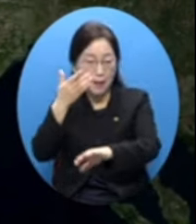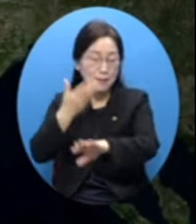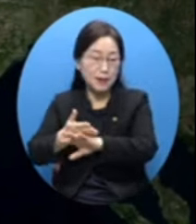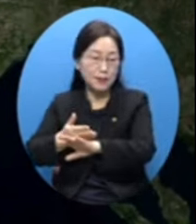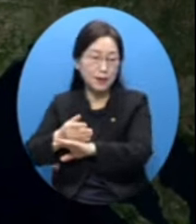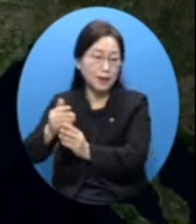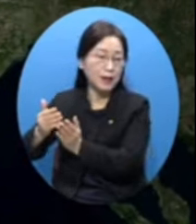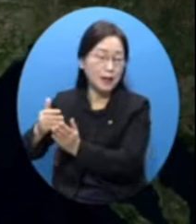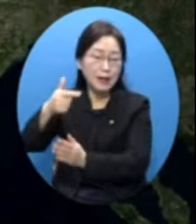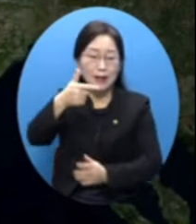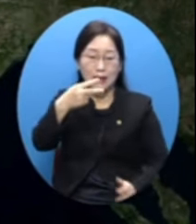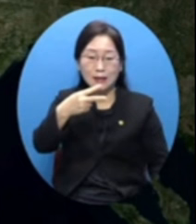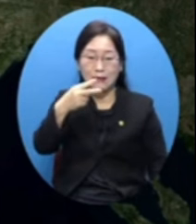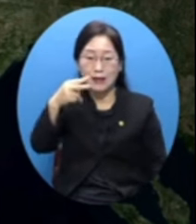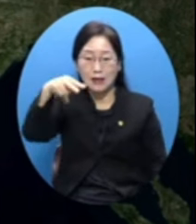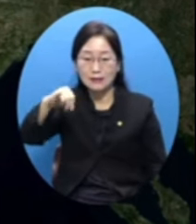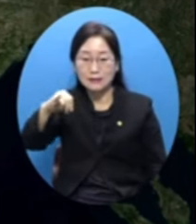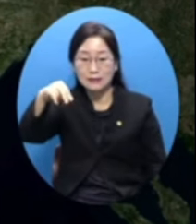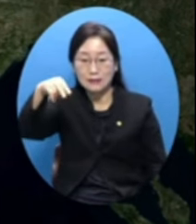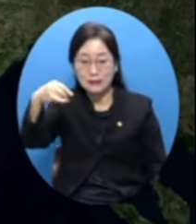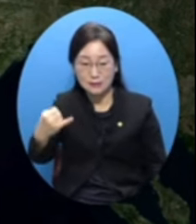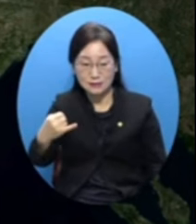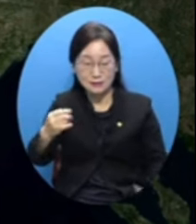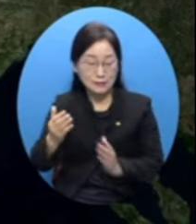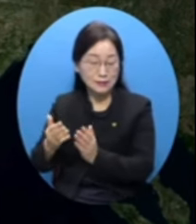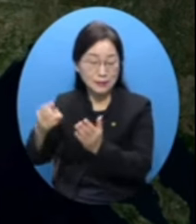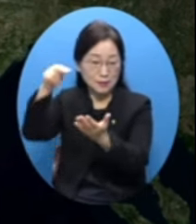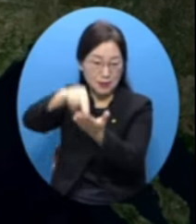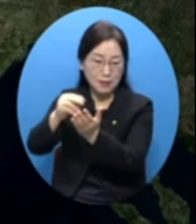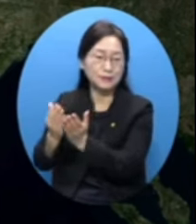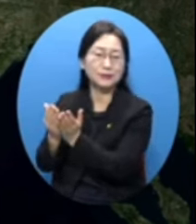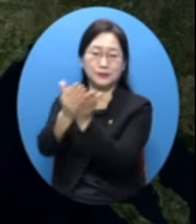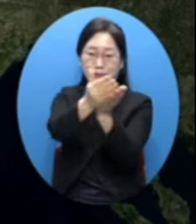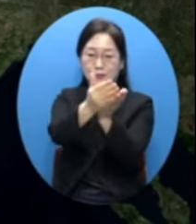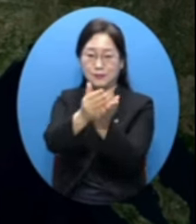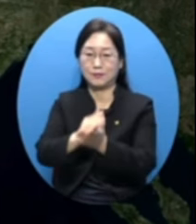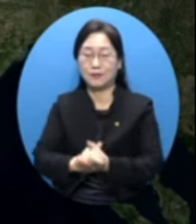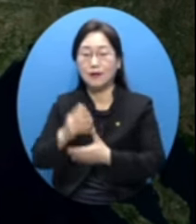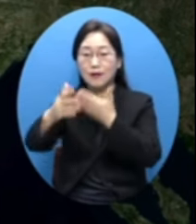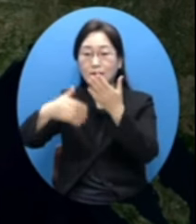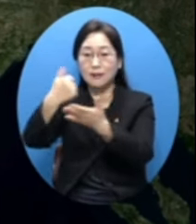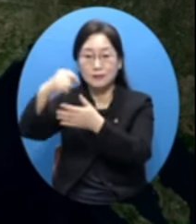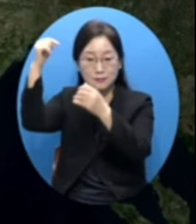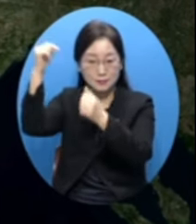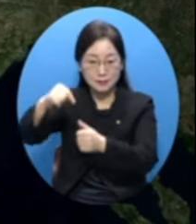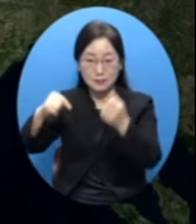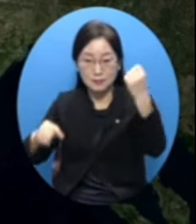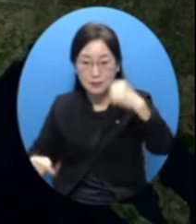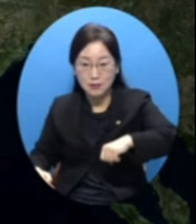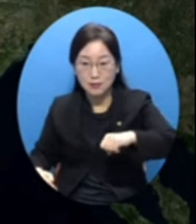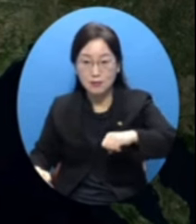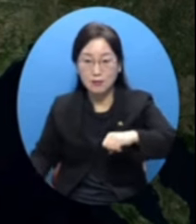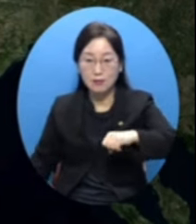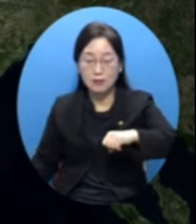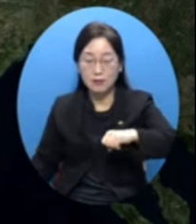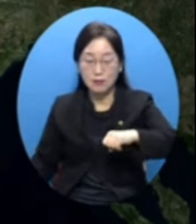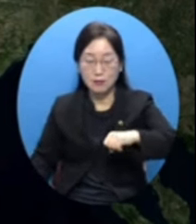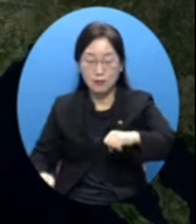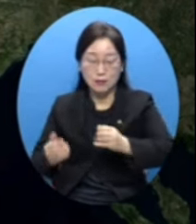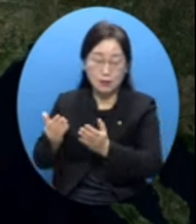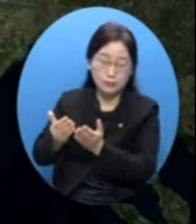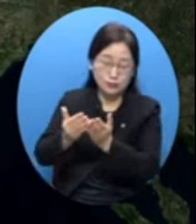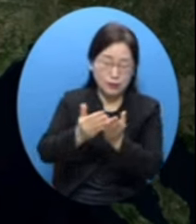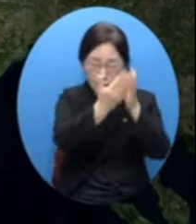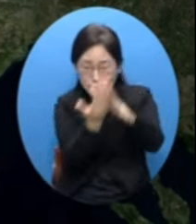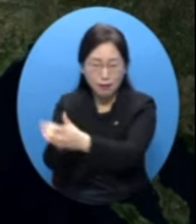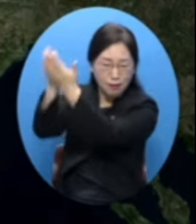배를 타고 그가 떠났습니다. 하나님 명령을 거역한 그에게 기다리고 있는 것은 풍랑이었습니다. 말할 수